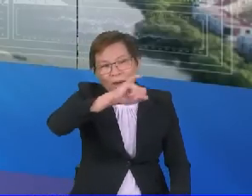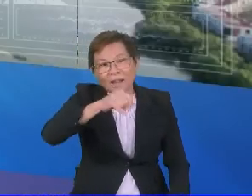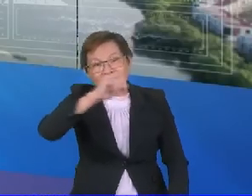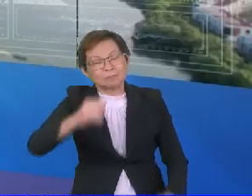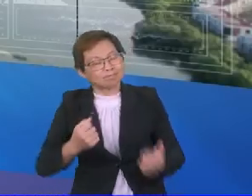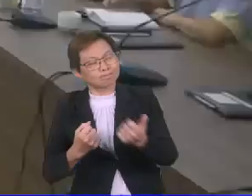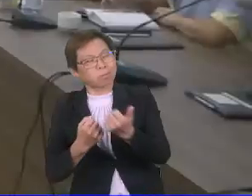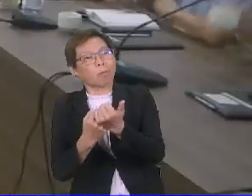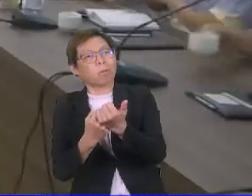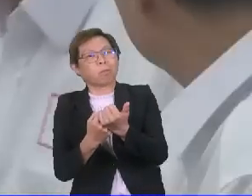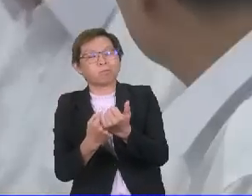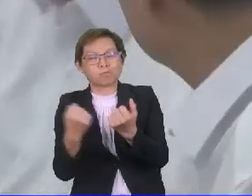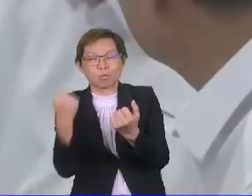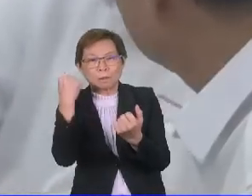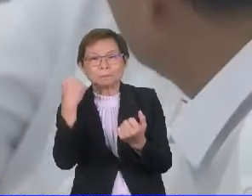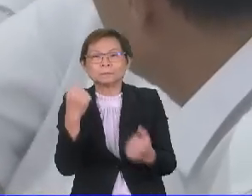Cina